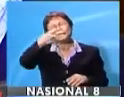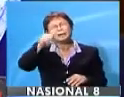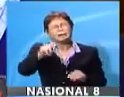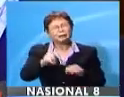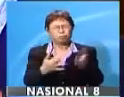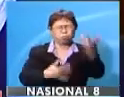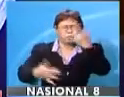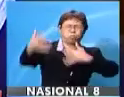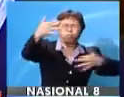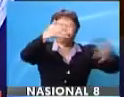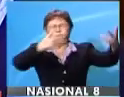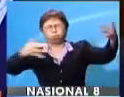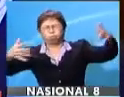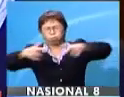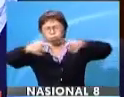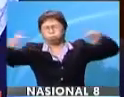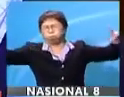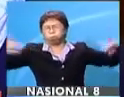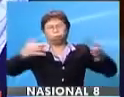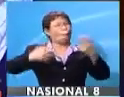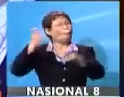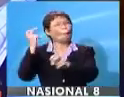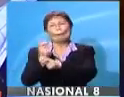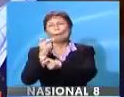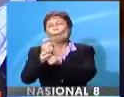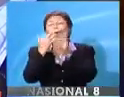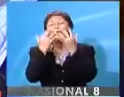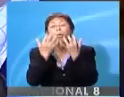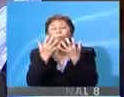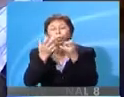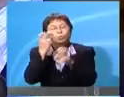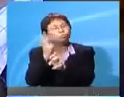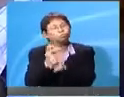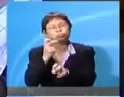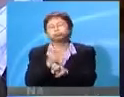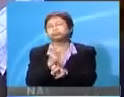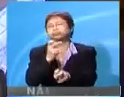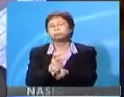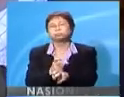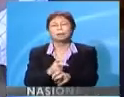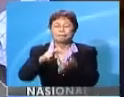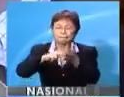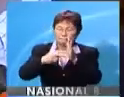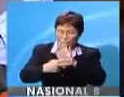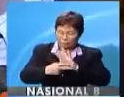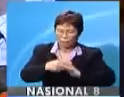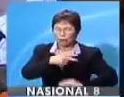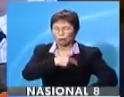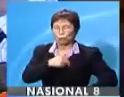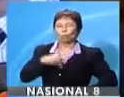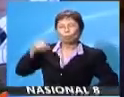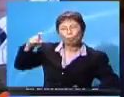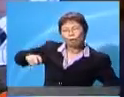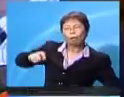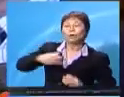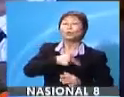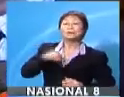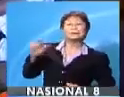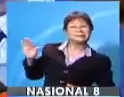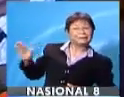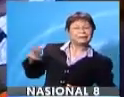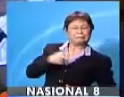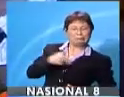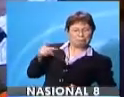untuk memadamkannya. Jadi dalam keadaan demikian, maknanya Indonesia masih perlu bantuan daripada kita.